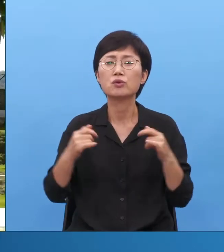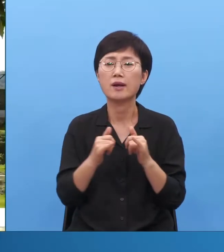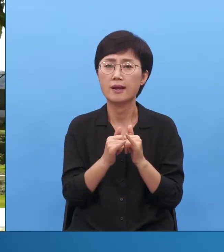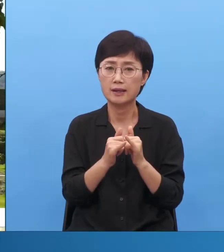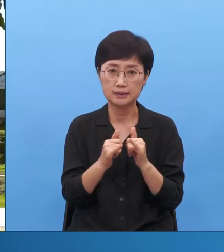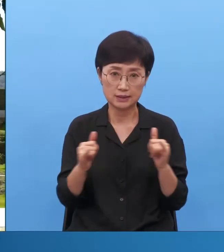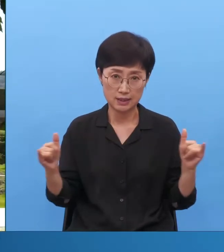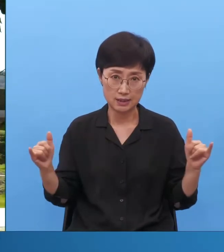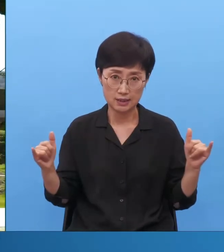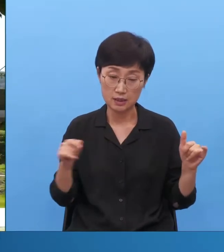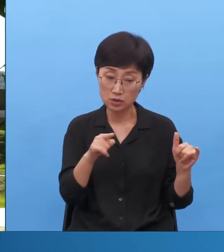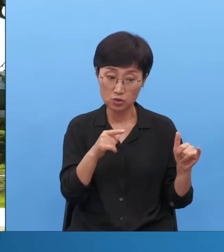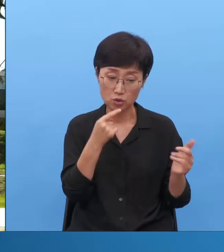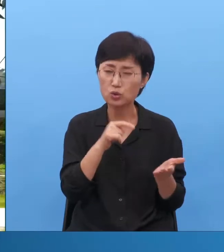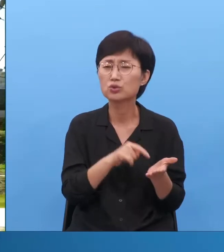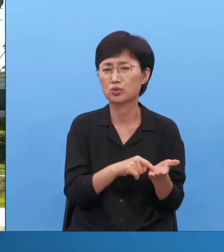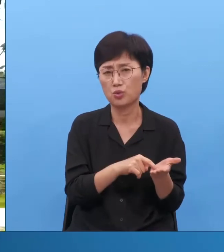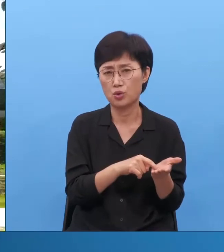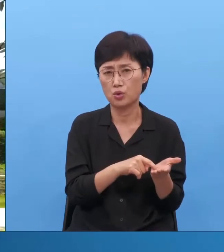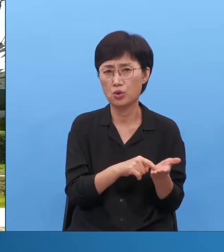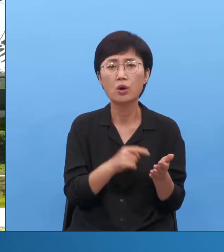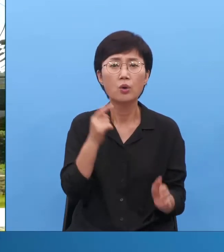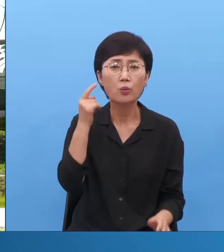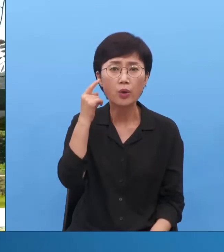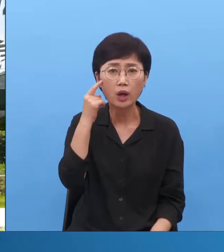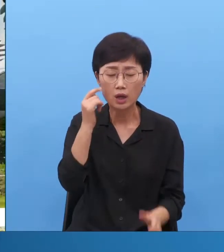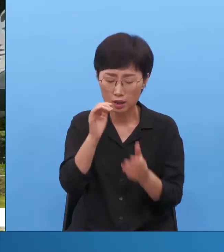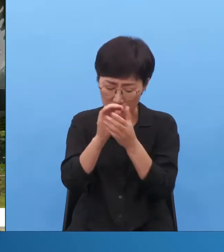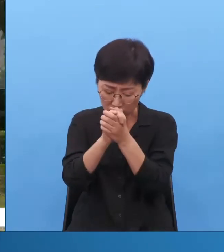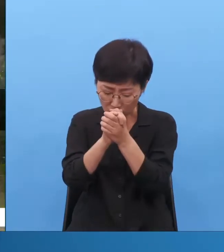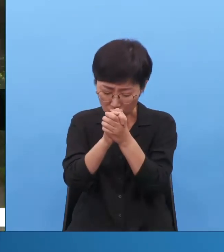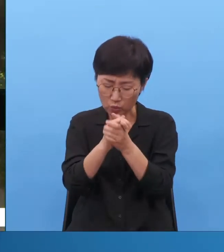시백한 겁니다. 이 순례자가 기도한 게 다 하나만 했어요.